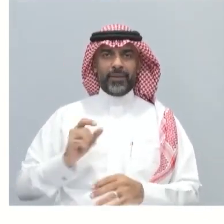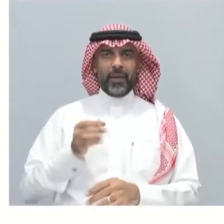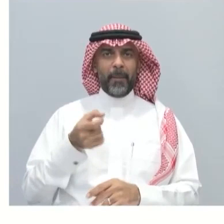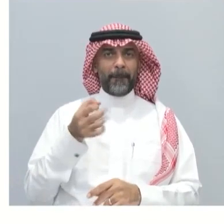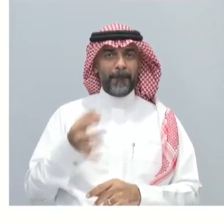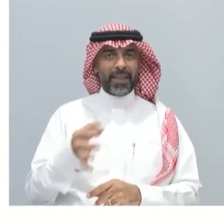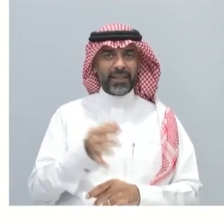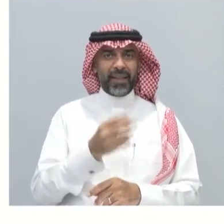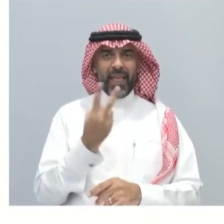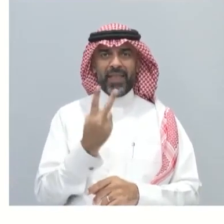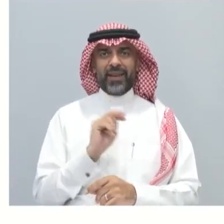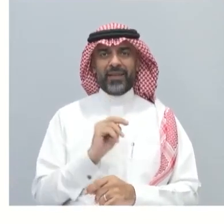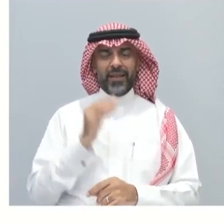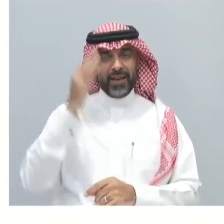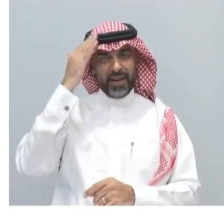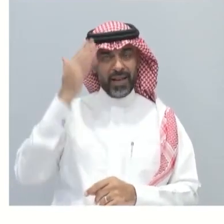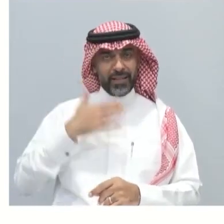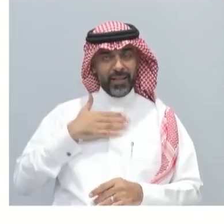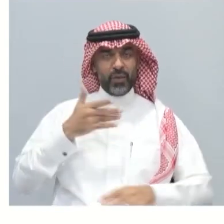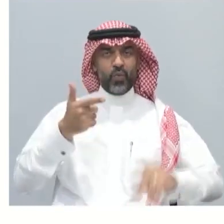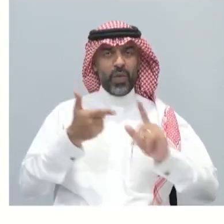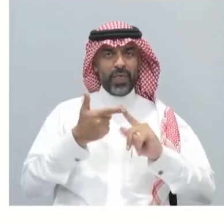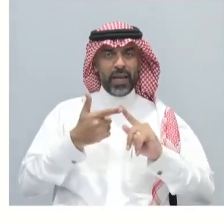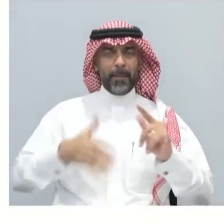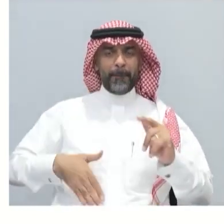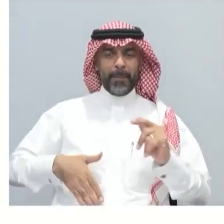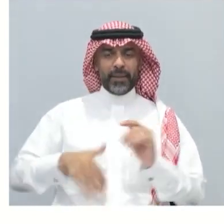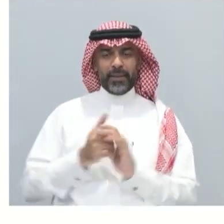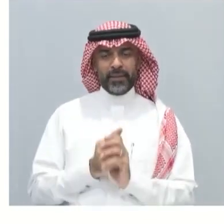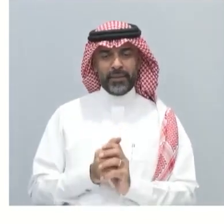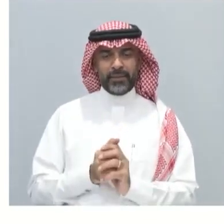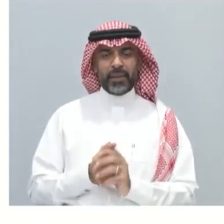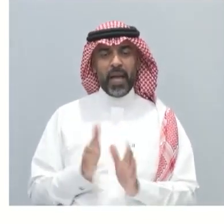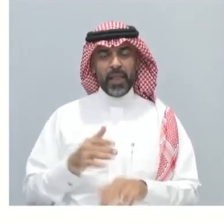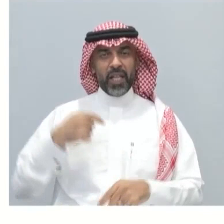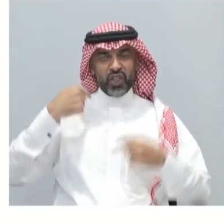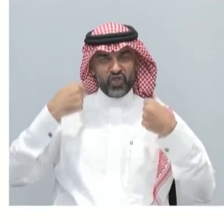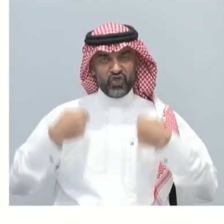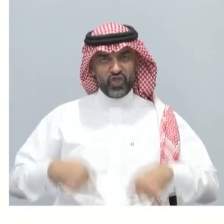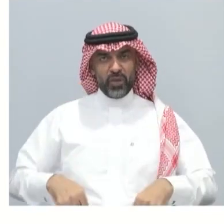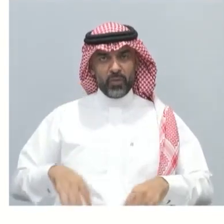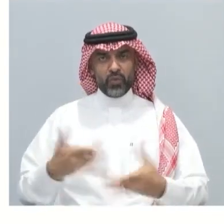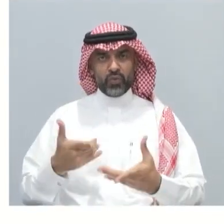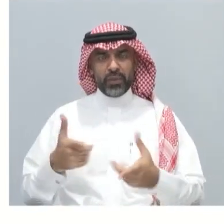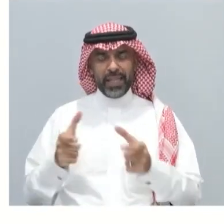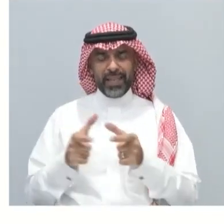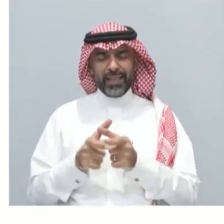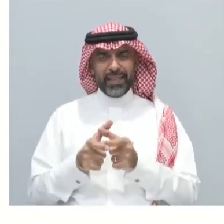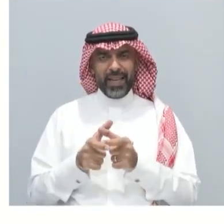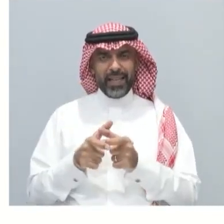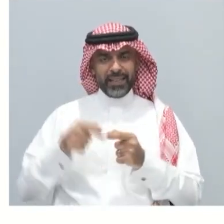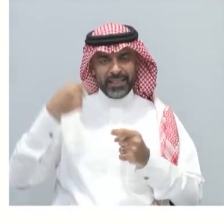فقط راس صدر وايضا بطن ايضا الجسم عباره عن